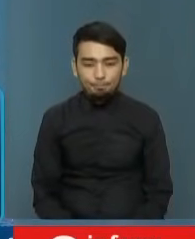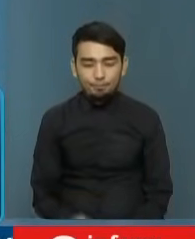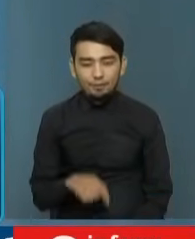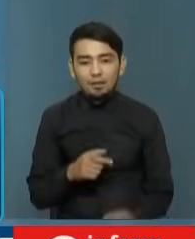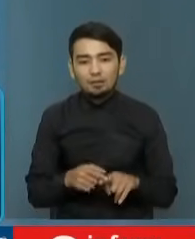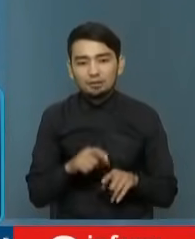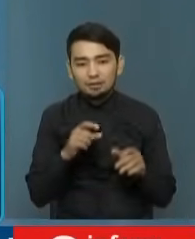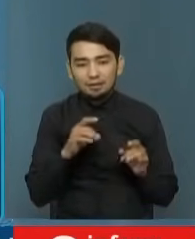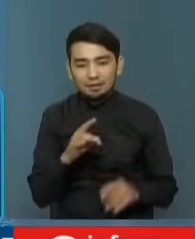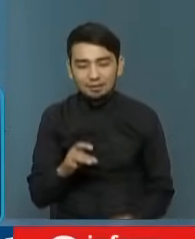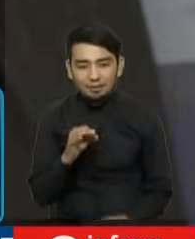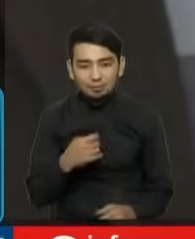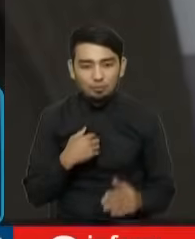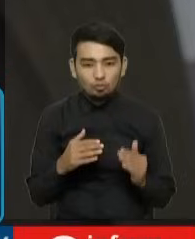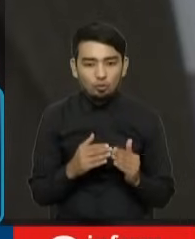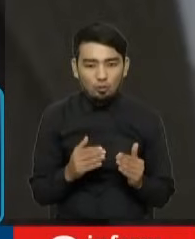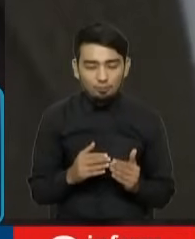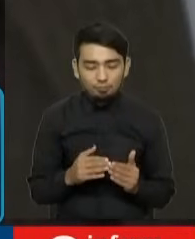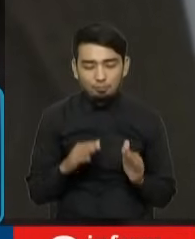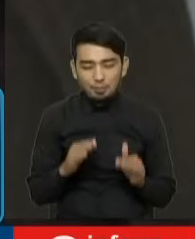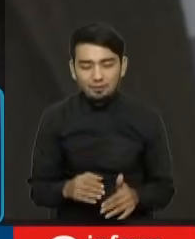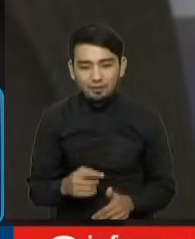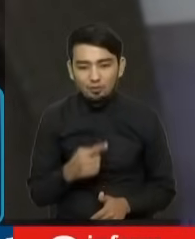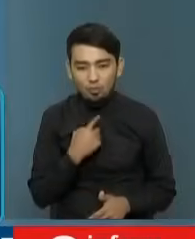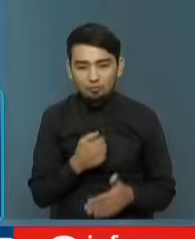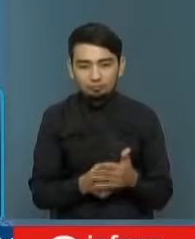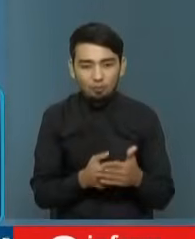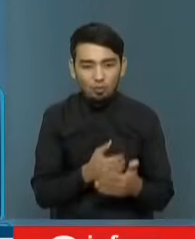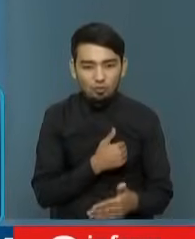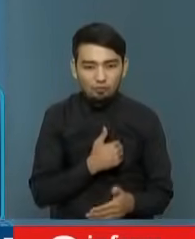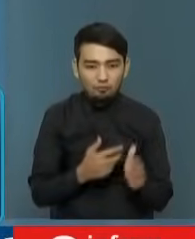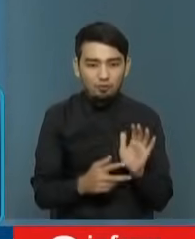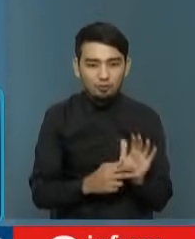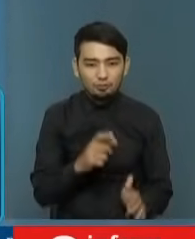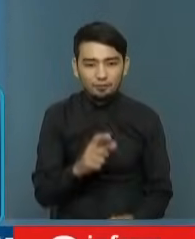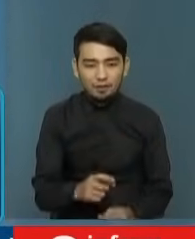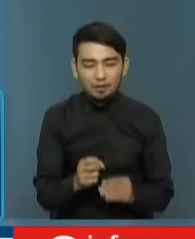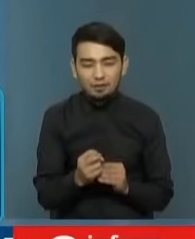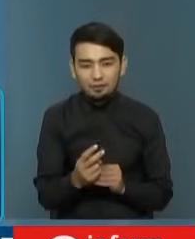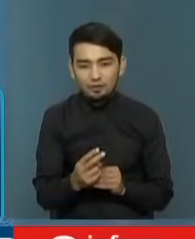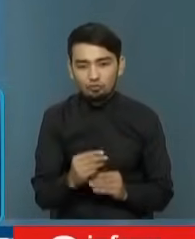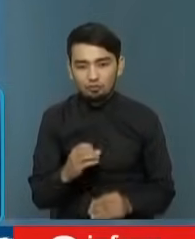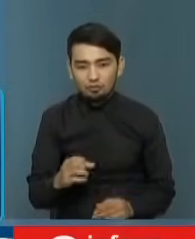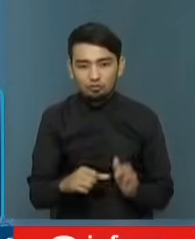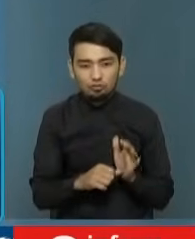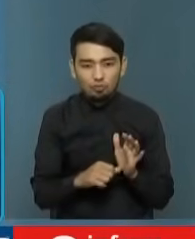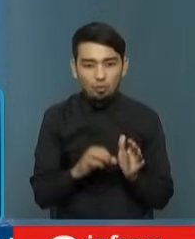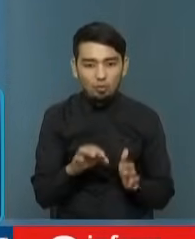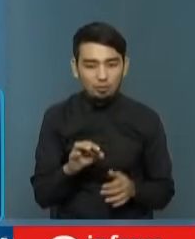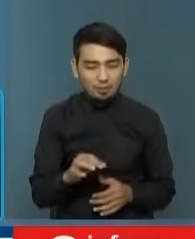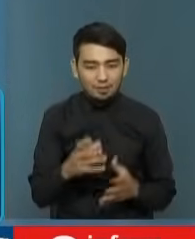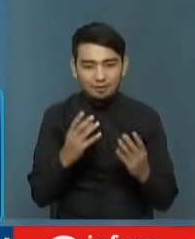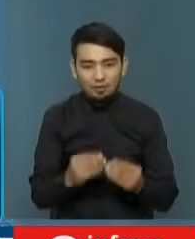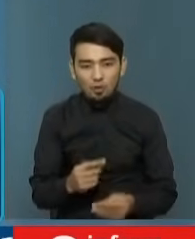дому пожелали голосовать 8 голосующих. До 12 часов 6 октября, день